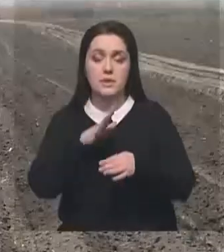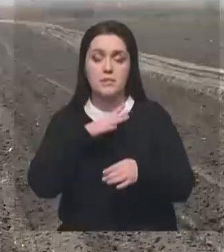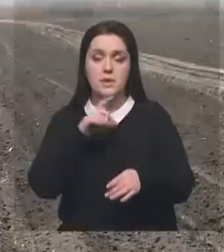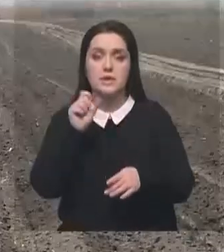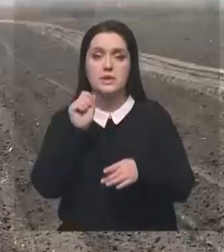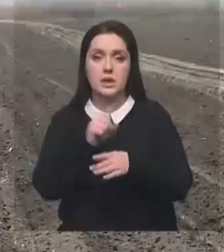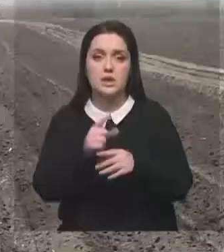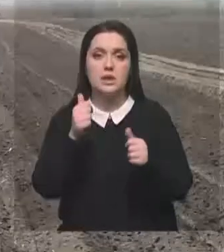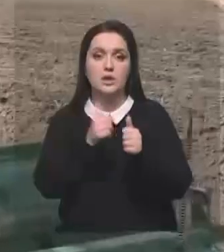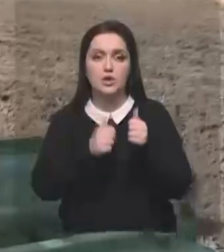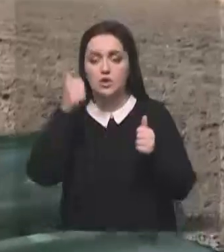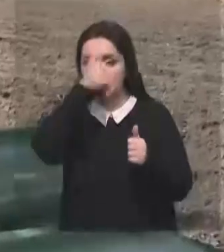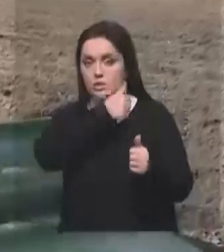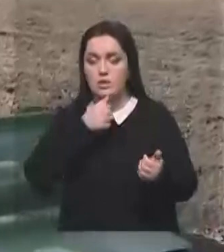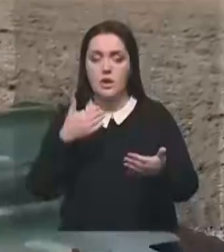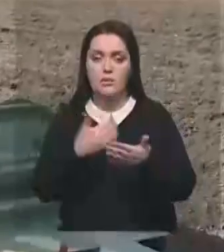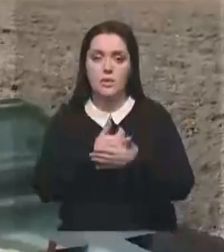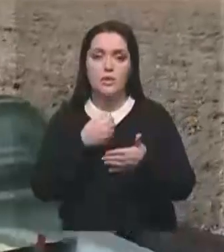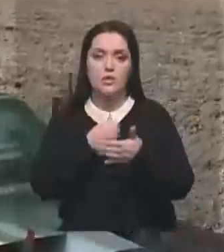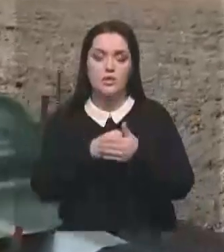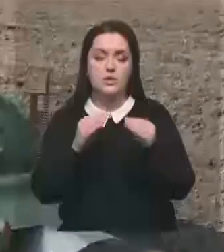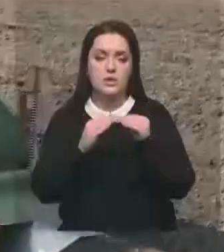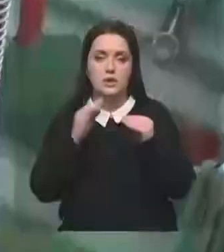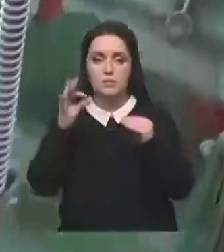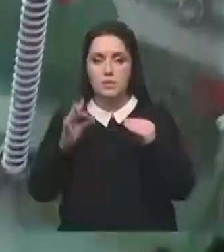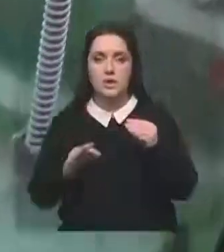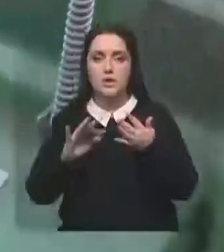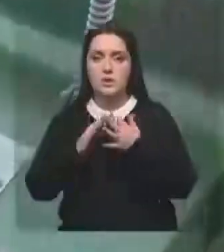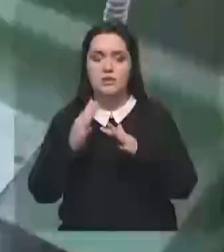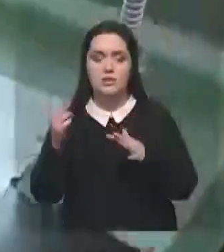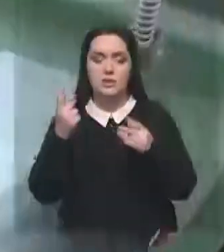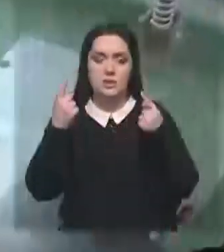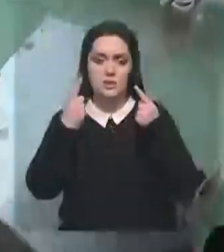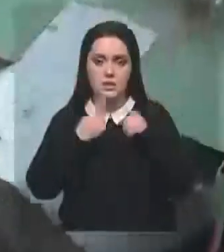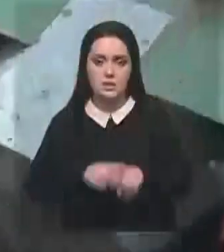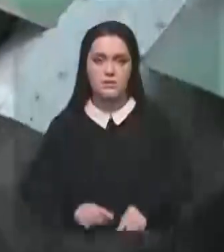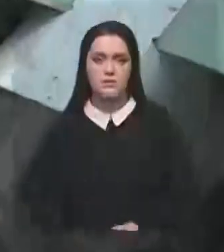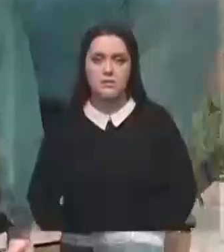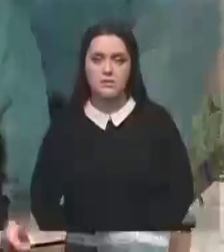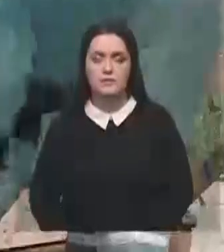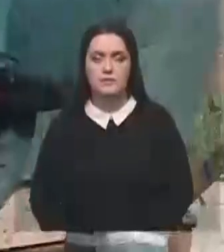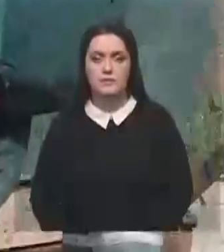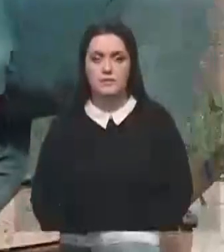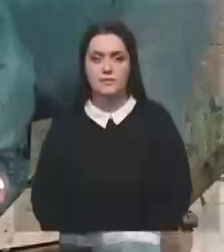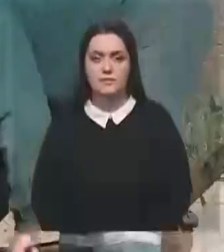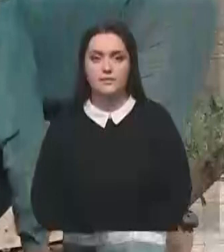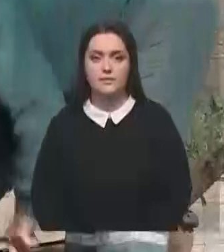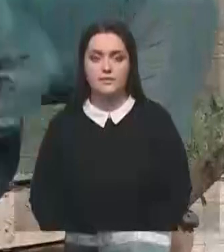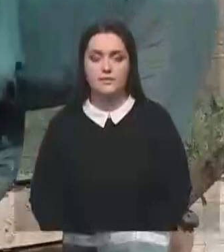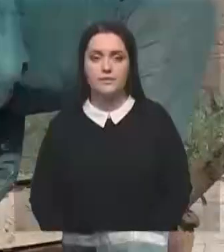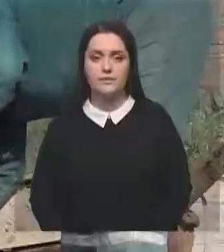задачи, ежегодно обновлять до 10% сельскохозяйственной техники. Вячеслав Ветлугин, Жандос Жумабек,